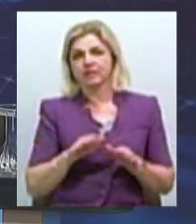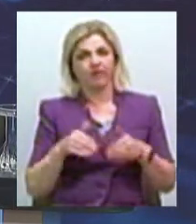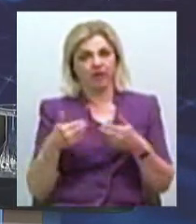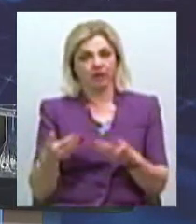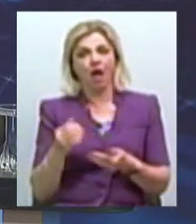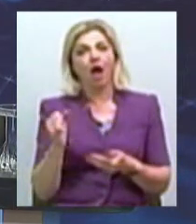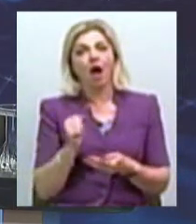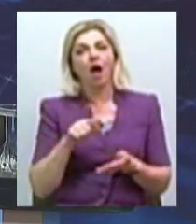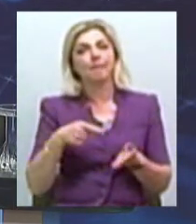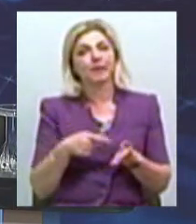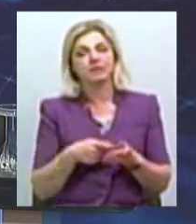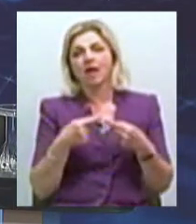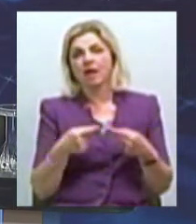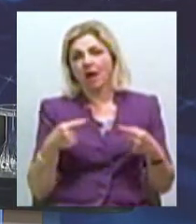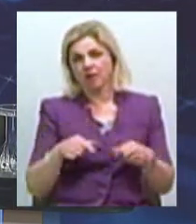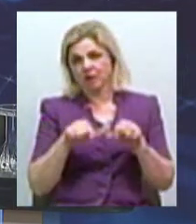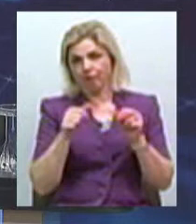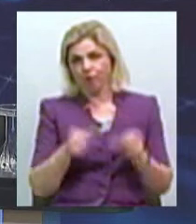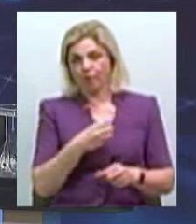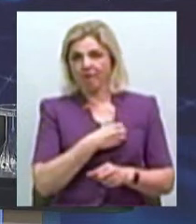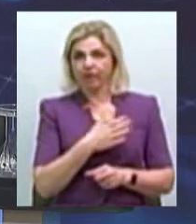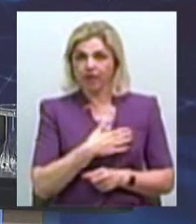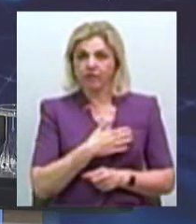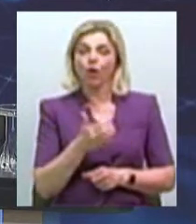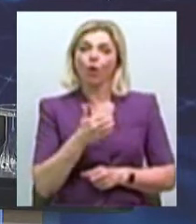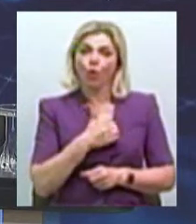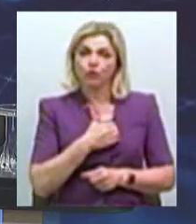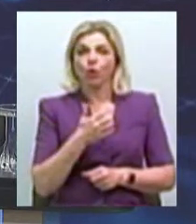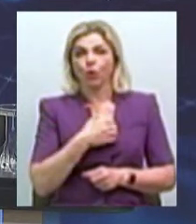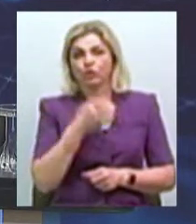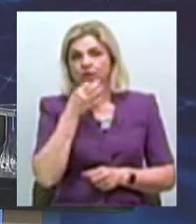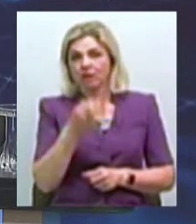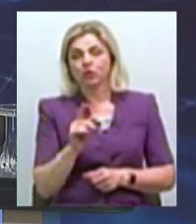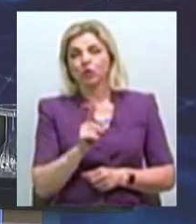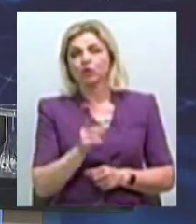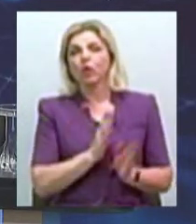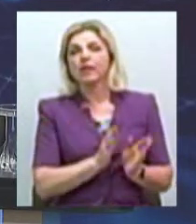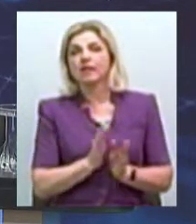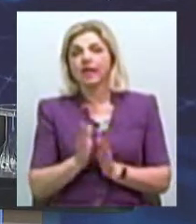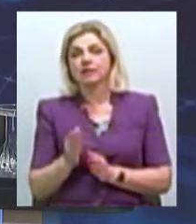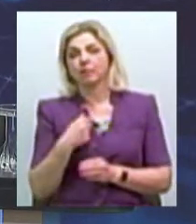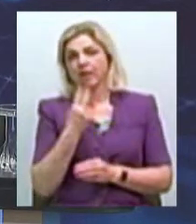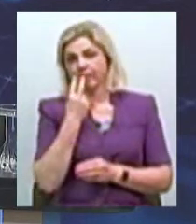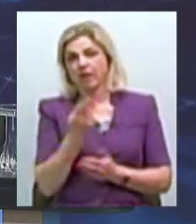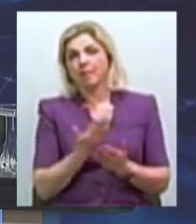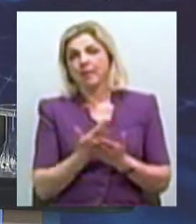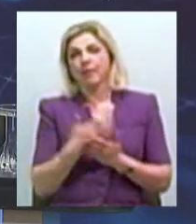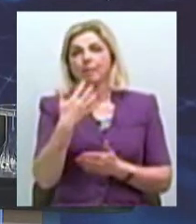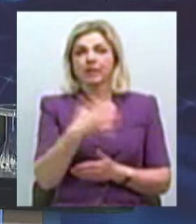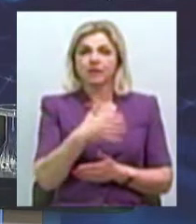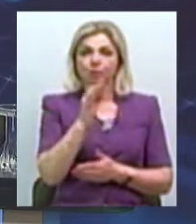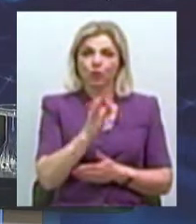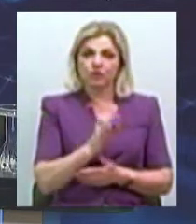місто, відповідно, різна форма власності. Хоча хочу сказати, що тенденція наразі, ми спостерігаємо приблизно 50 на